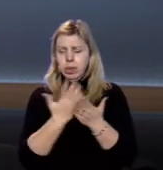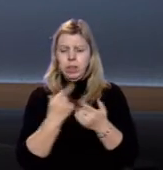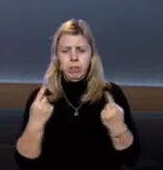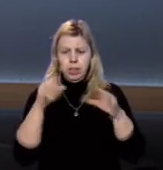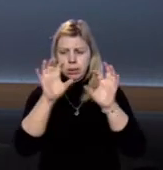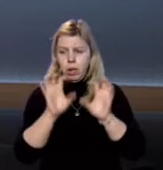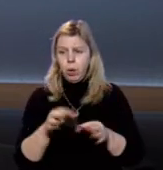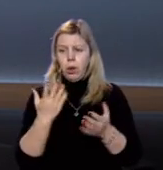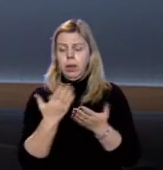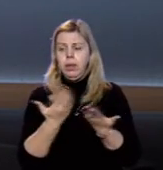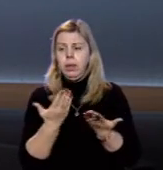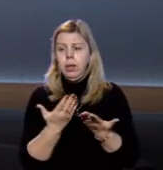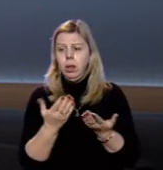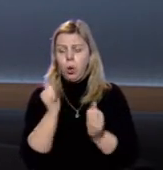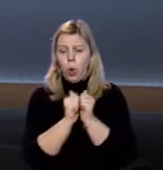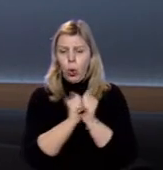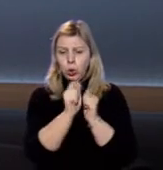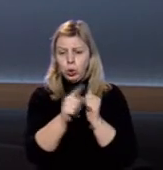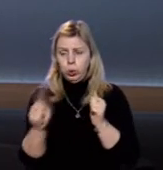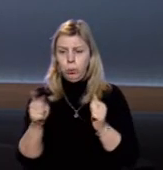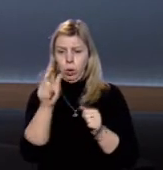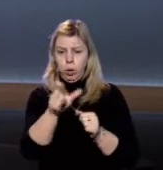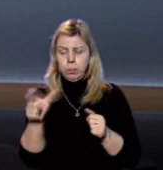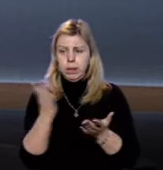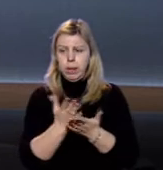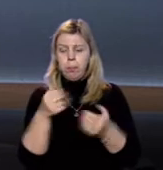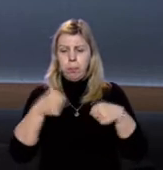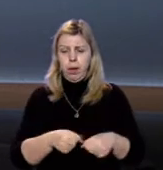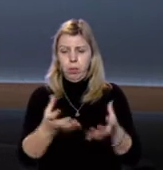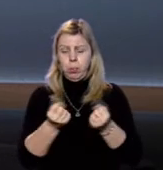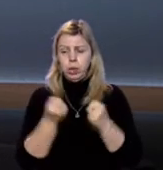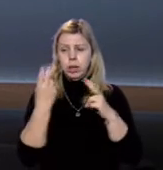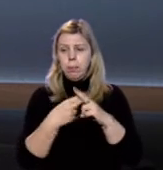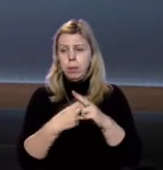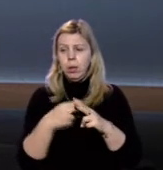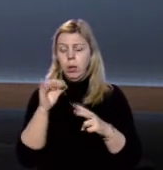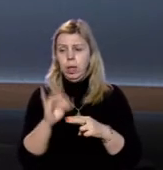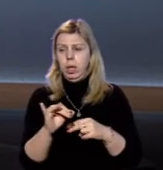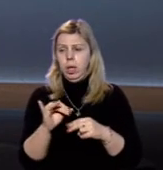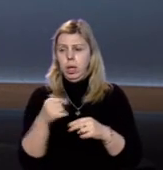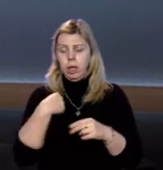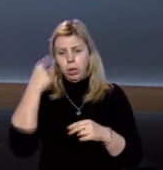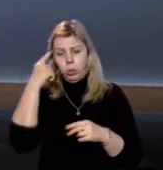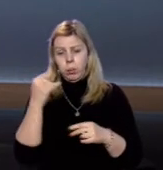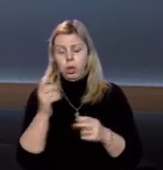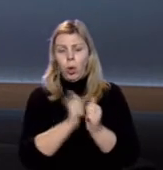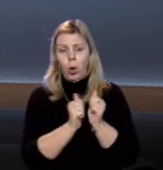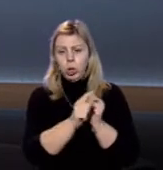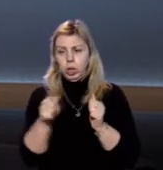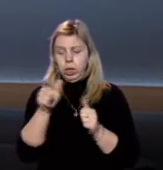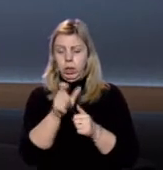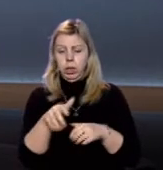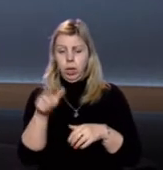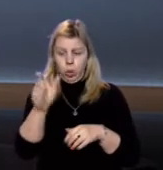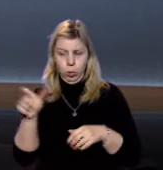законів, які передбачають кожному громадянину, який має на це право отримувати пільгу. І я думаю, на сьогодні кожен громадян,